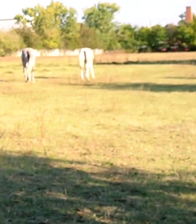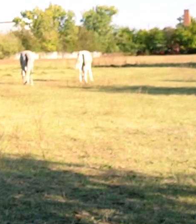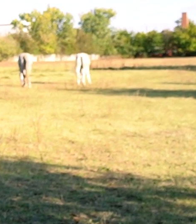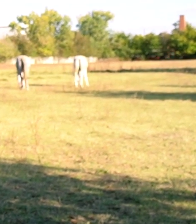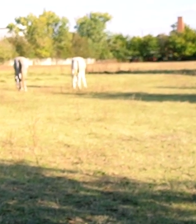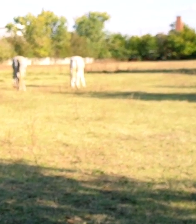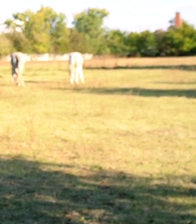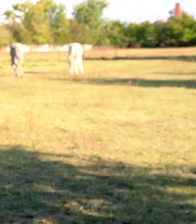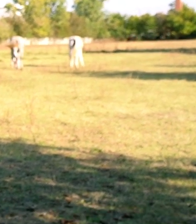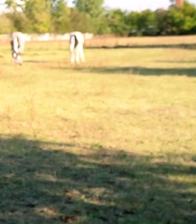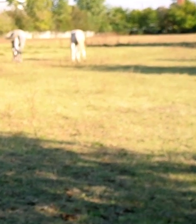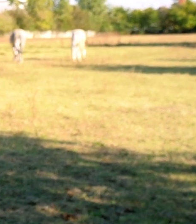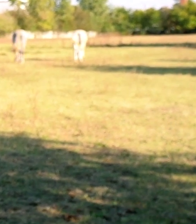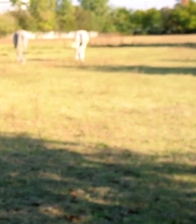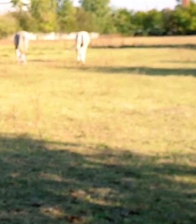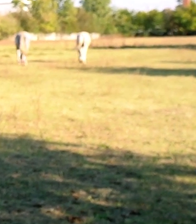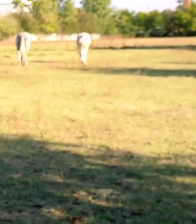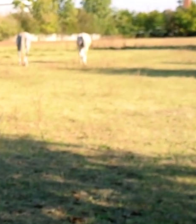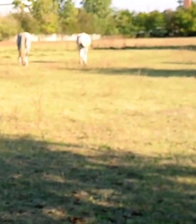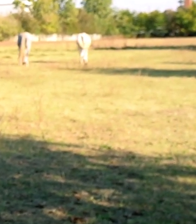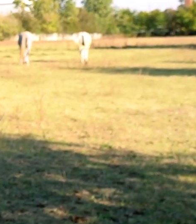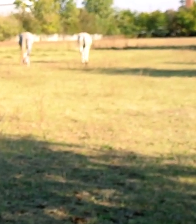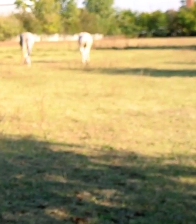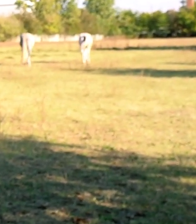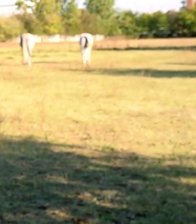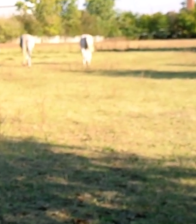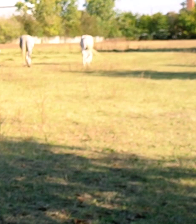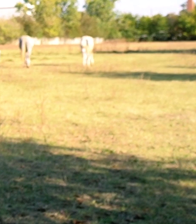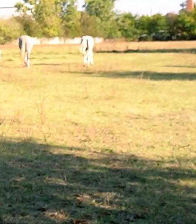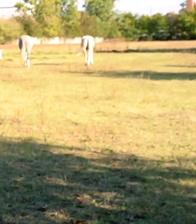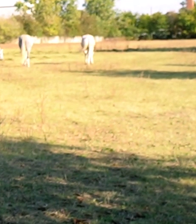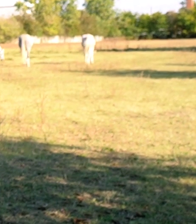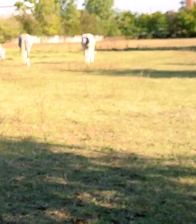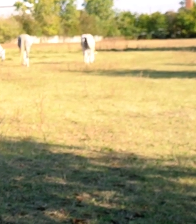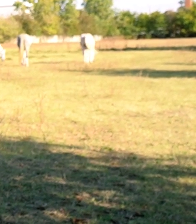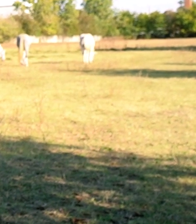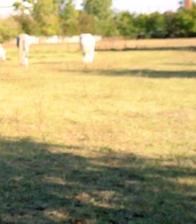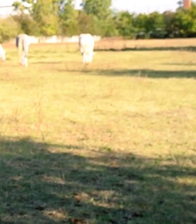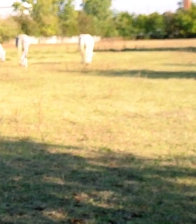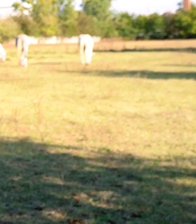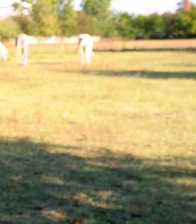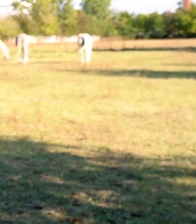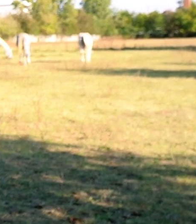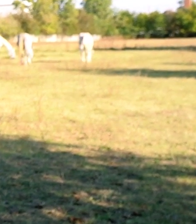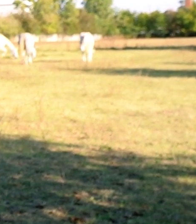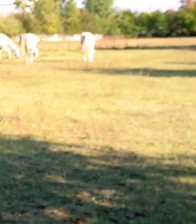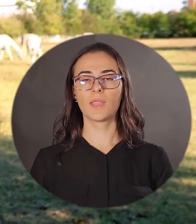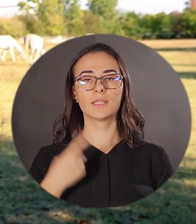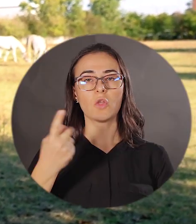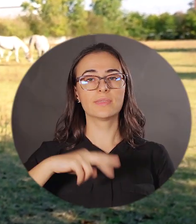termen, dacă nu găsește nimic interesant pe planeta asta, el pleacă. Și ghiși ce, bineînțeles că a primit sesiune de Bars.